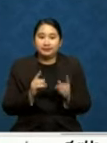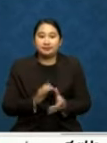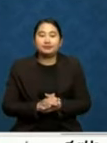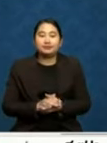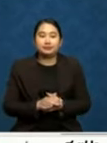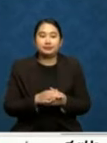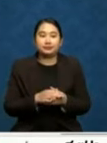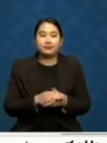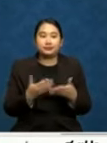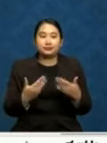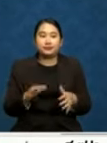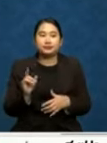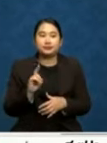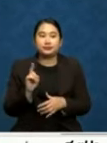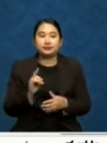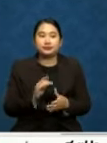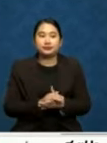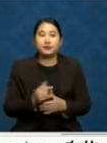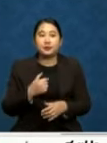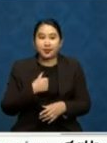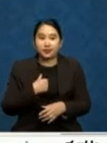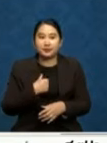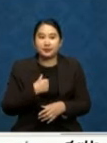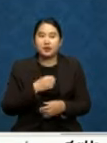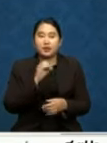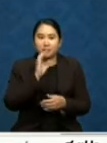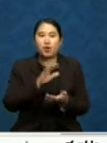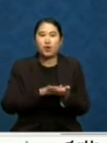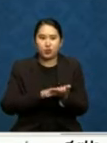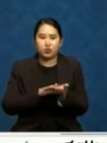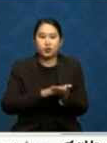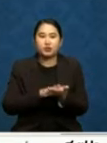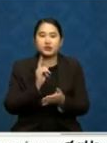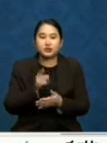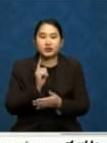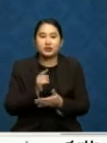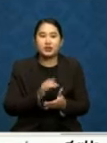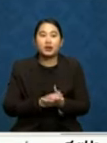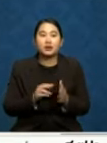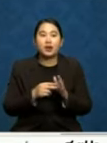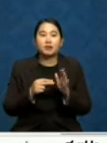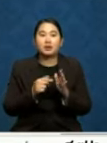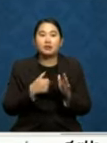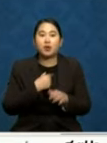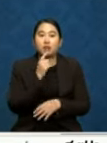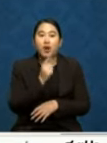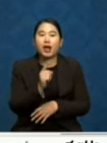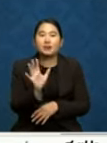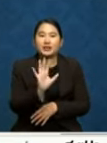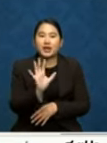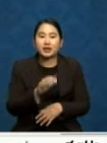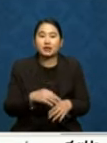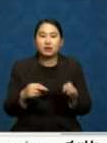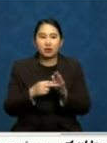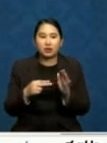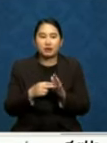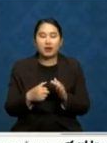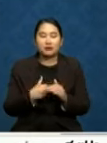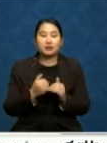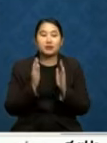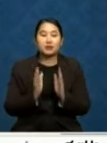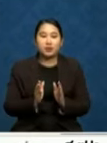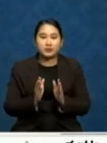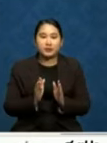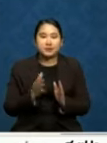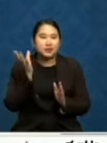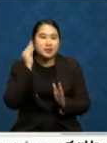และทีนี้เนี่ยท่านครับผมเองต้องขอโทษพี่น้องประชาชนนะครับผมเองไม่ได้กล่าวหาท่านนะครับแต่ว่าเป็นสิ่งที่ผ